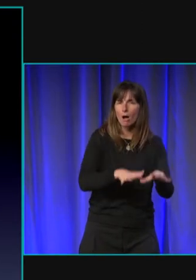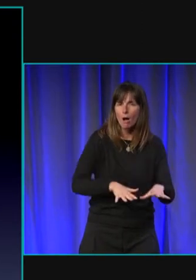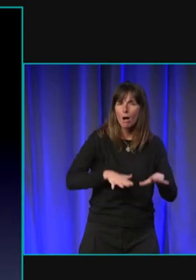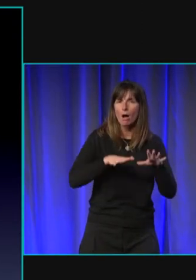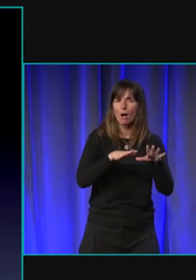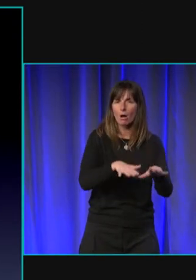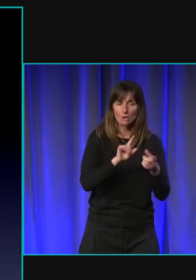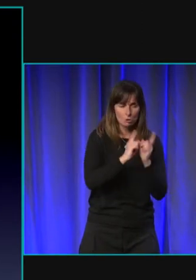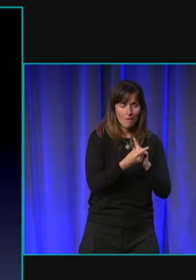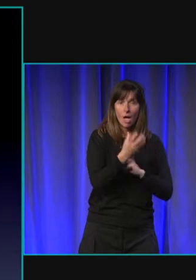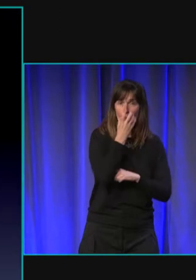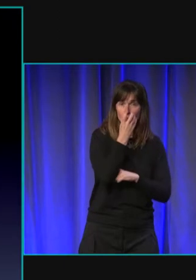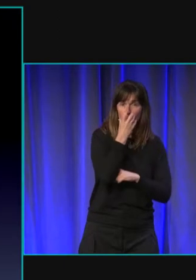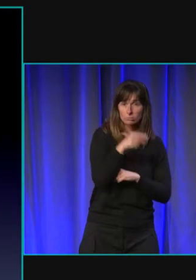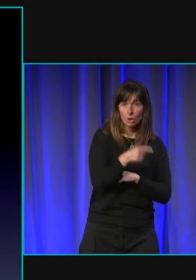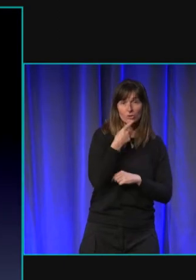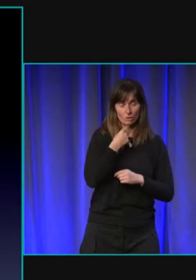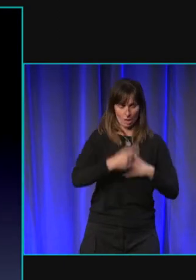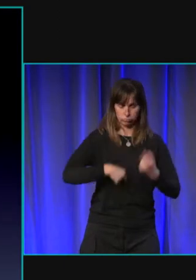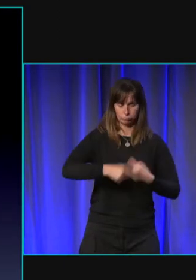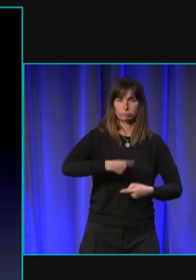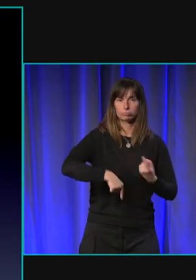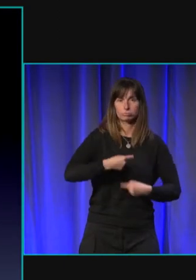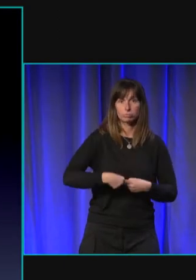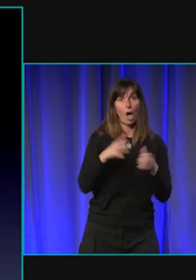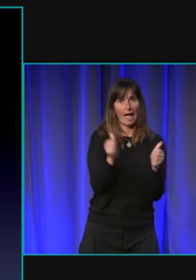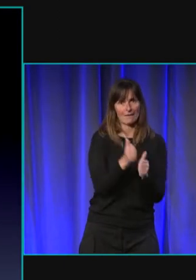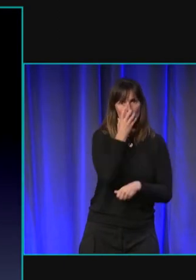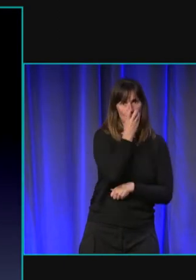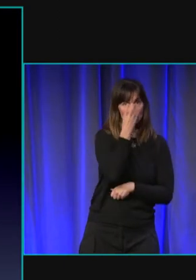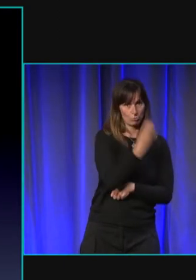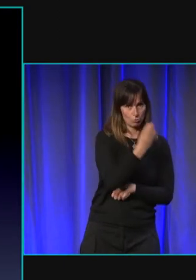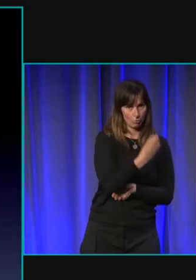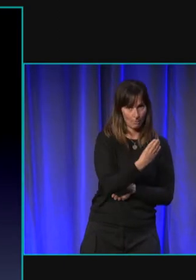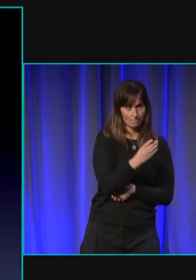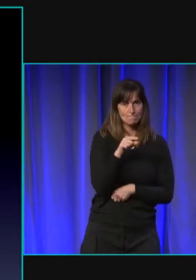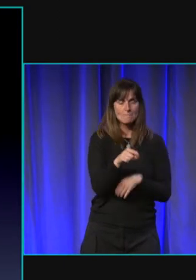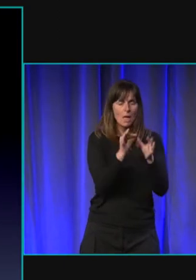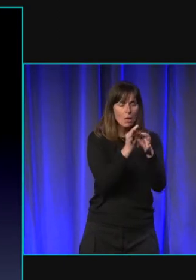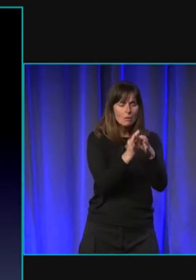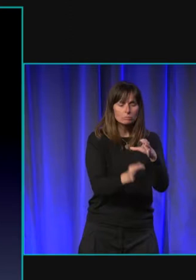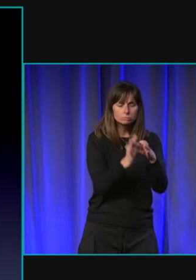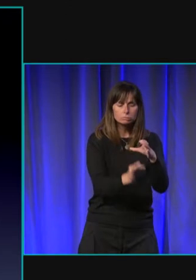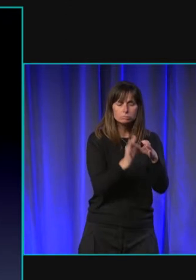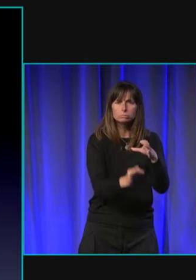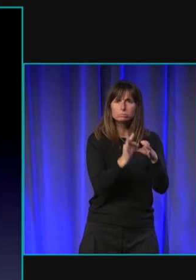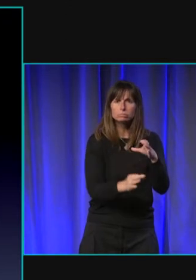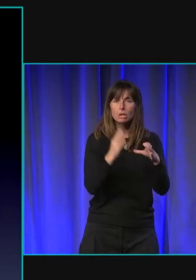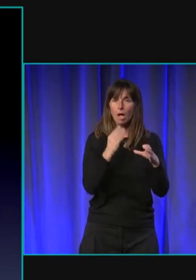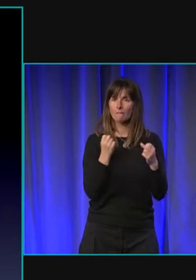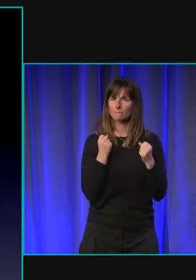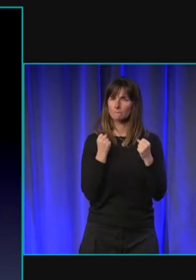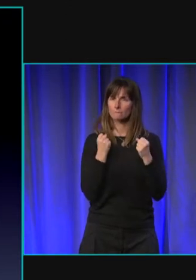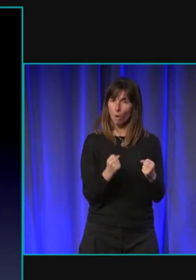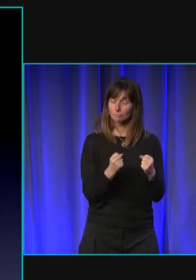utilisent majoritairement le métabolisme aérobie, le métabolisme oxydatif. Mais ces fibres-là, en fait, elles sont très résistantes